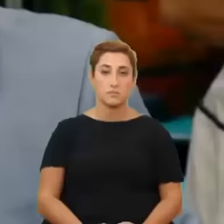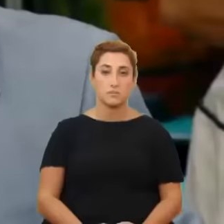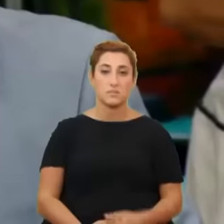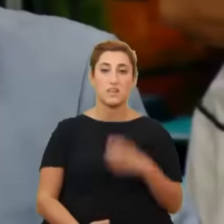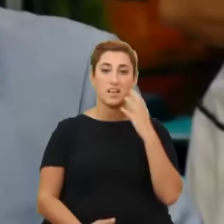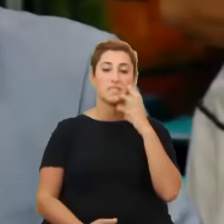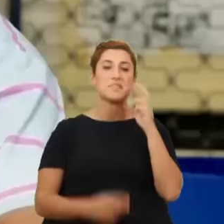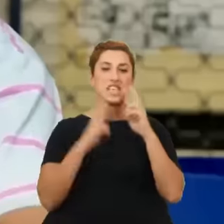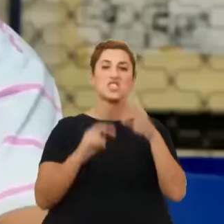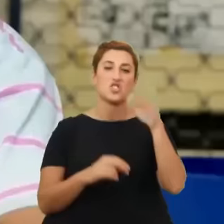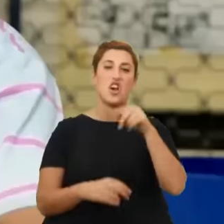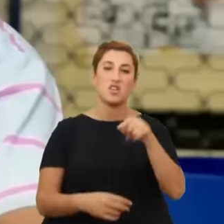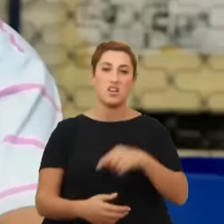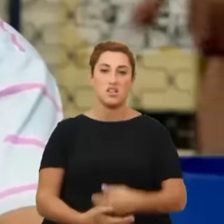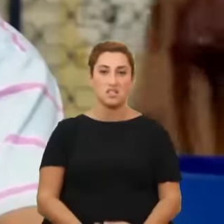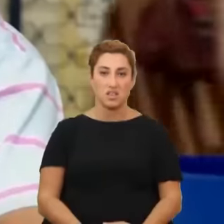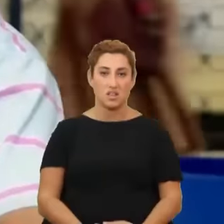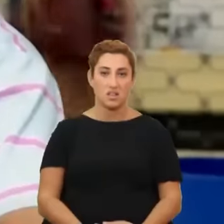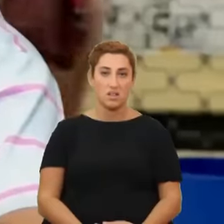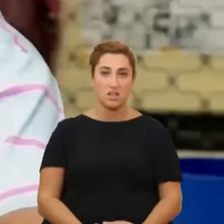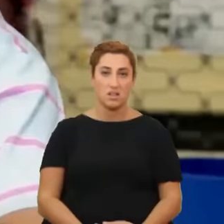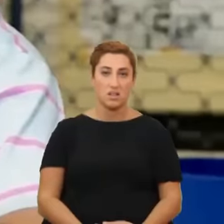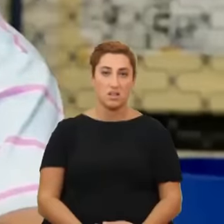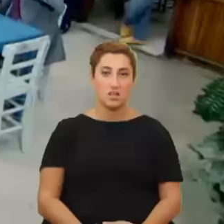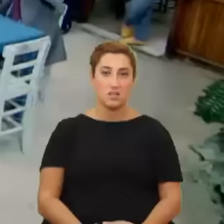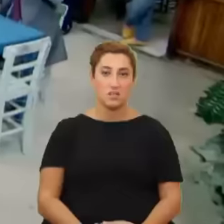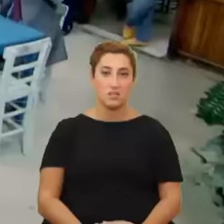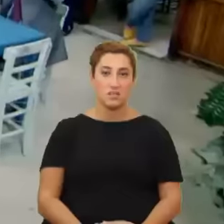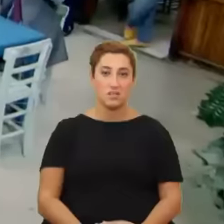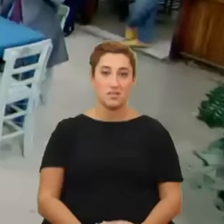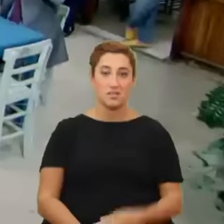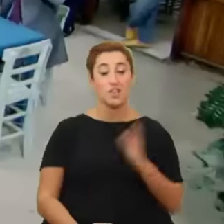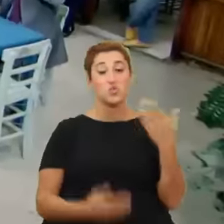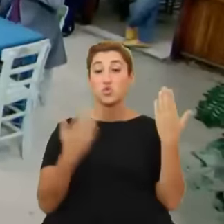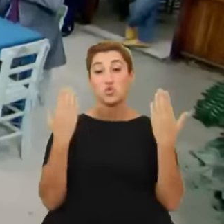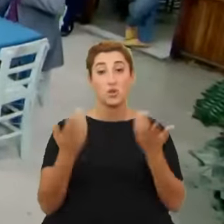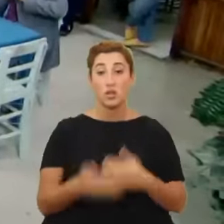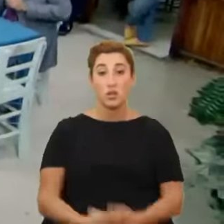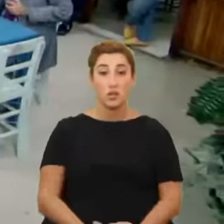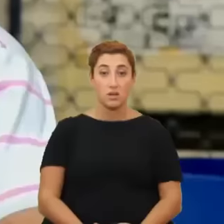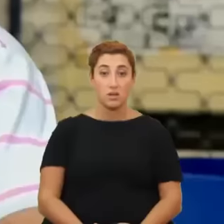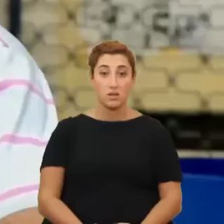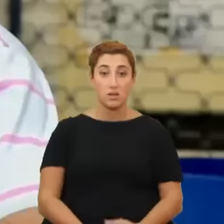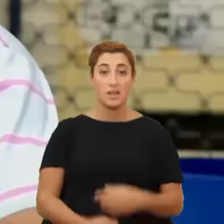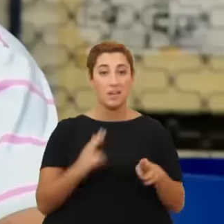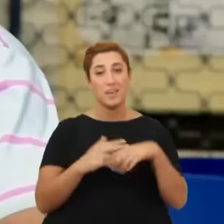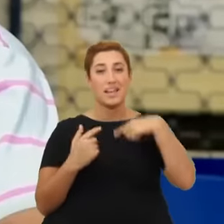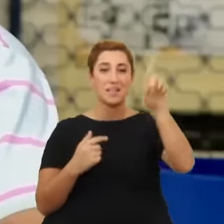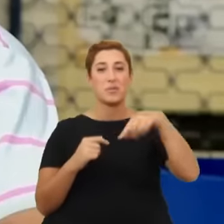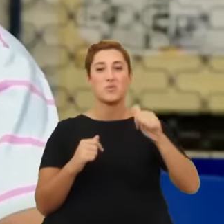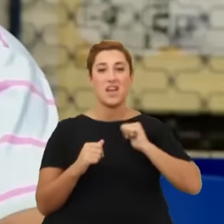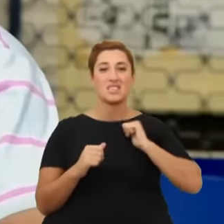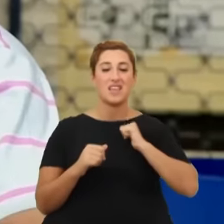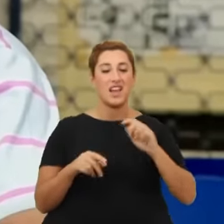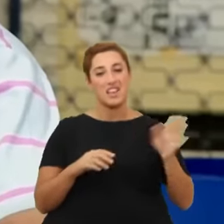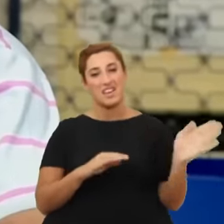Kasım'da kesin çağırırlar seni. Kahvedeler. Çağatay saçlarını kestirmiş. Hadi inşallah ya. Bir önce gideyim gelim şu